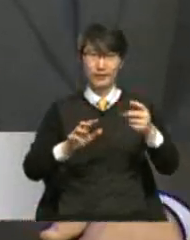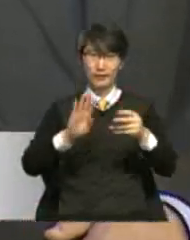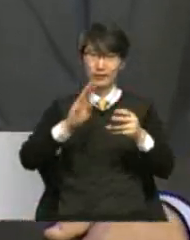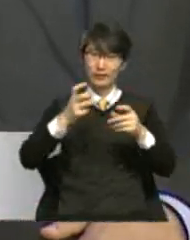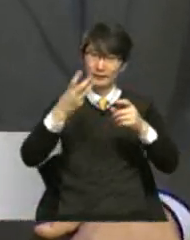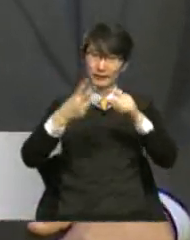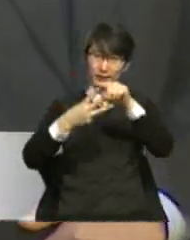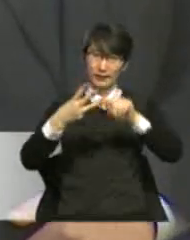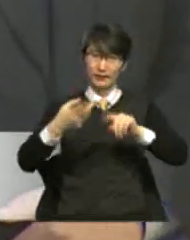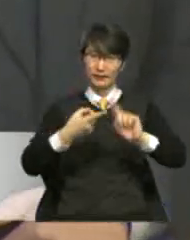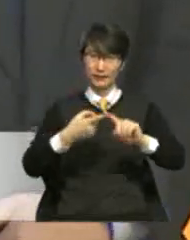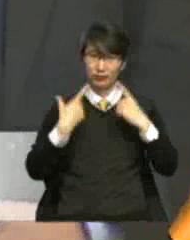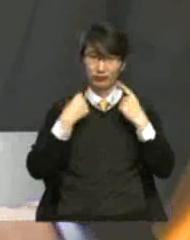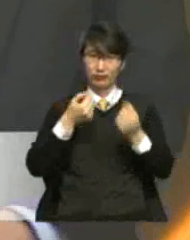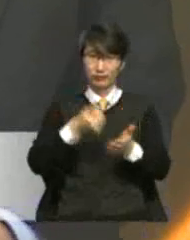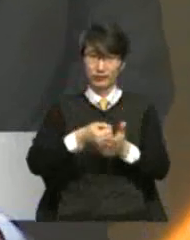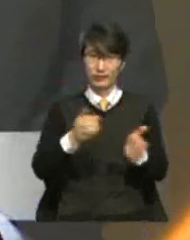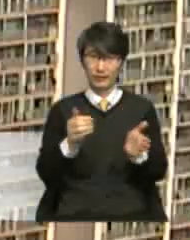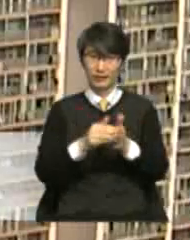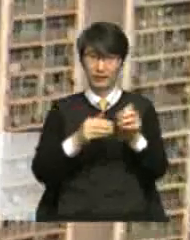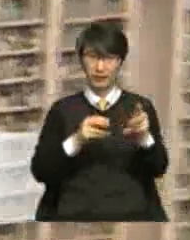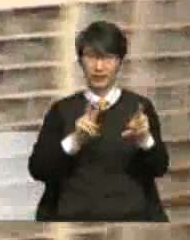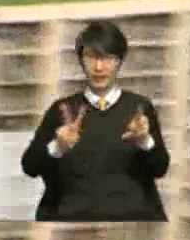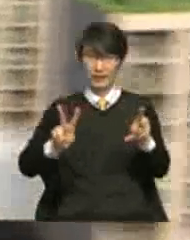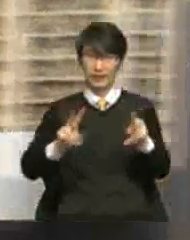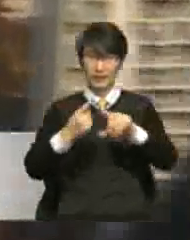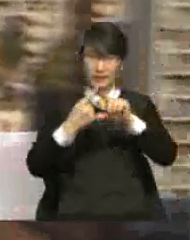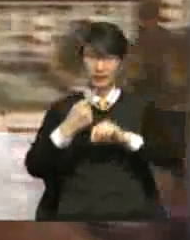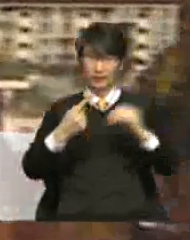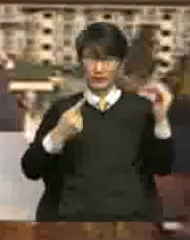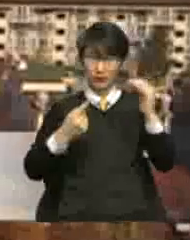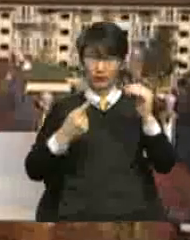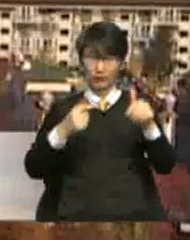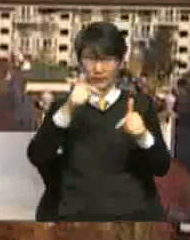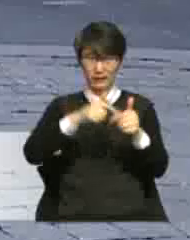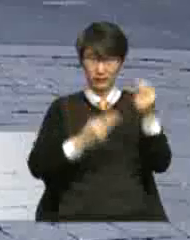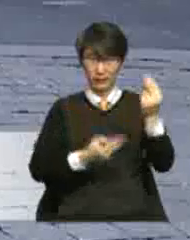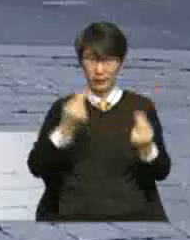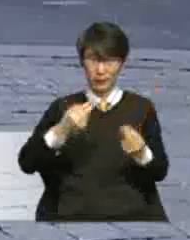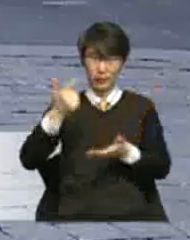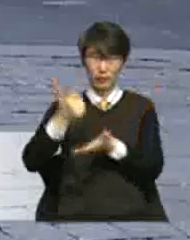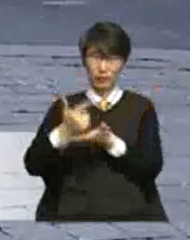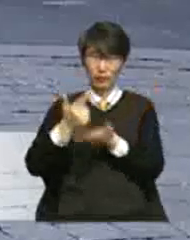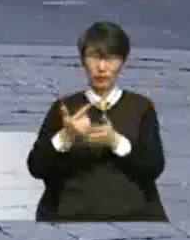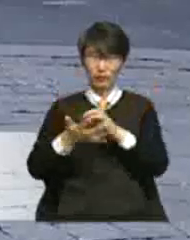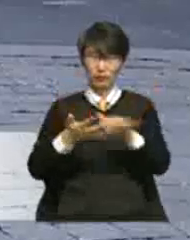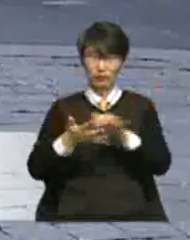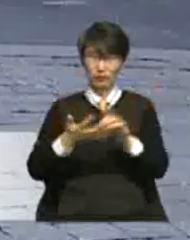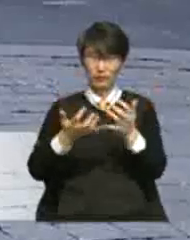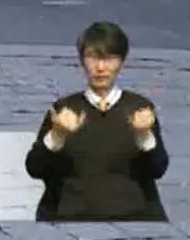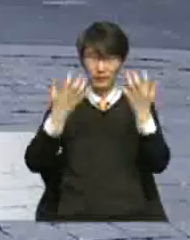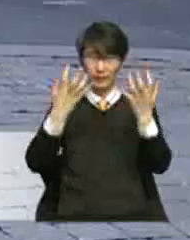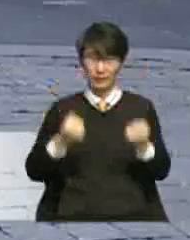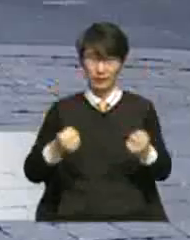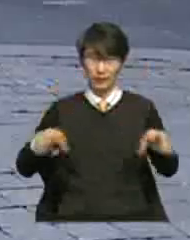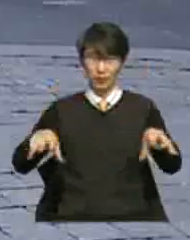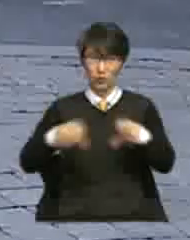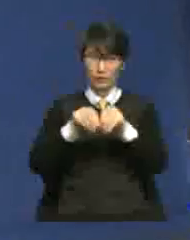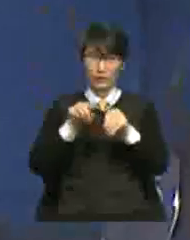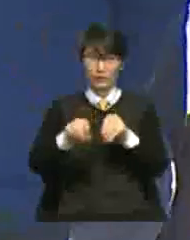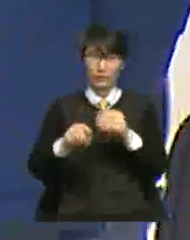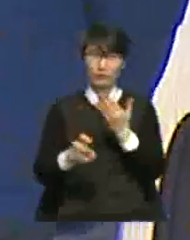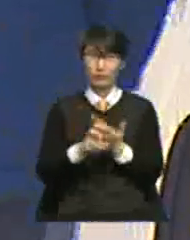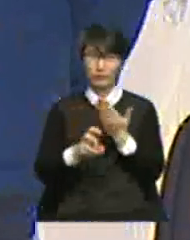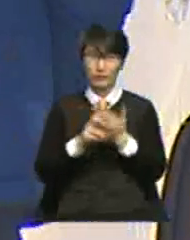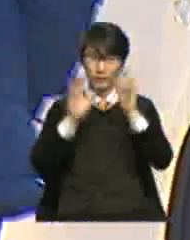선거구를 그대로 유지하게 됐습니다 여야는 지난해 1월 기준 강남구의 비해 노원구 인구가 많은데 노원 만 통합하는 것은